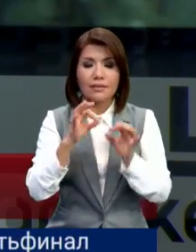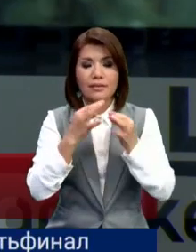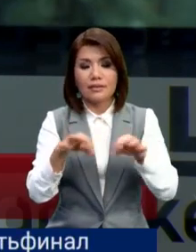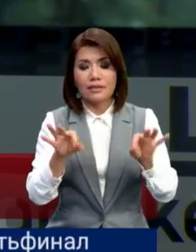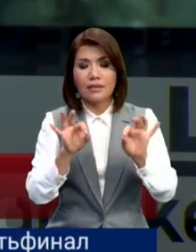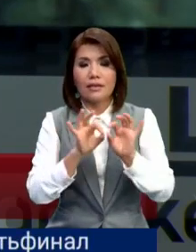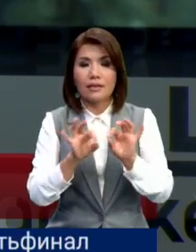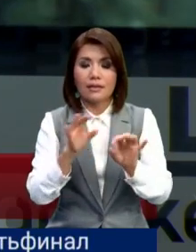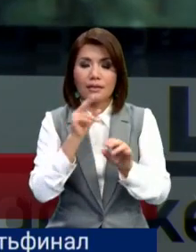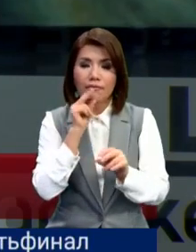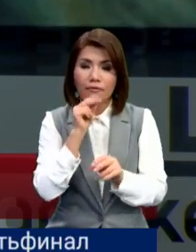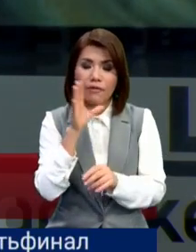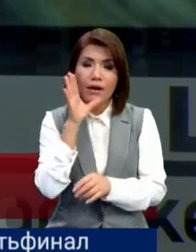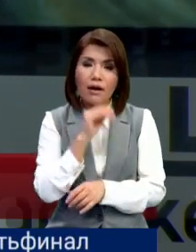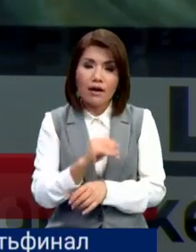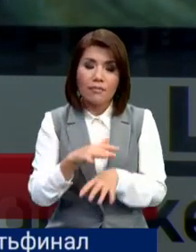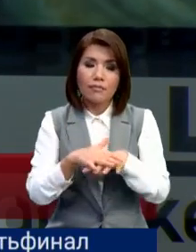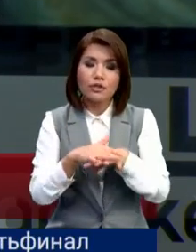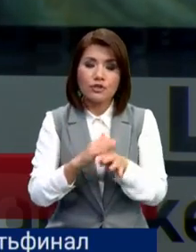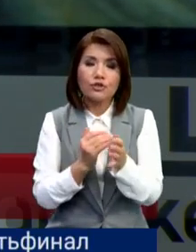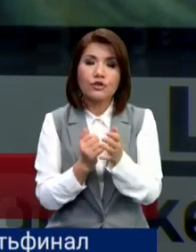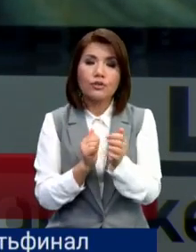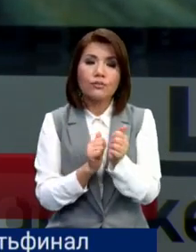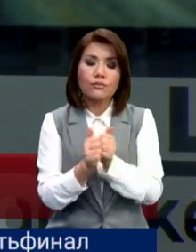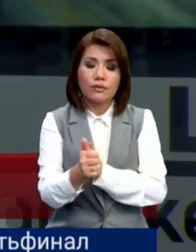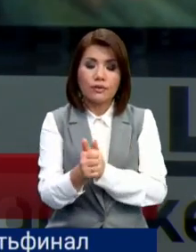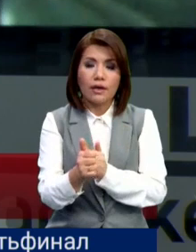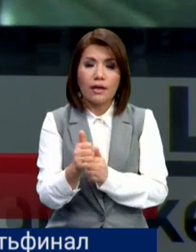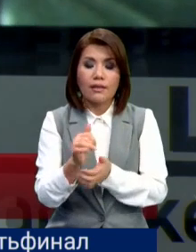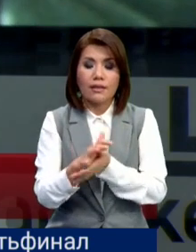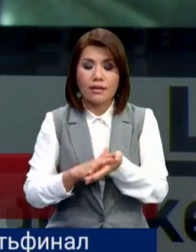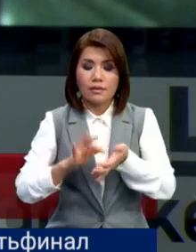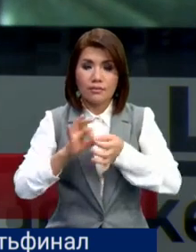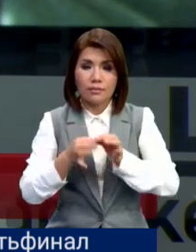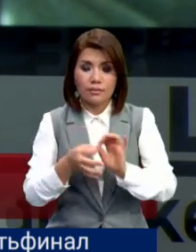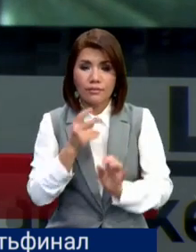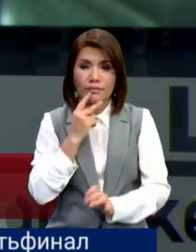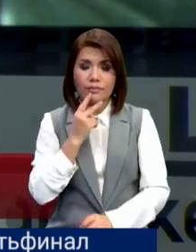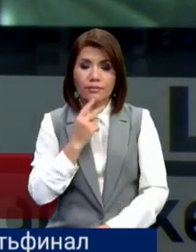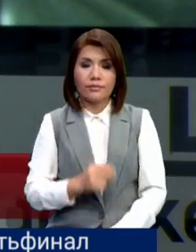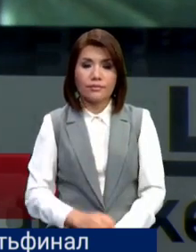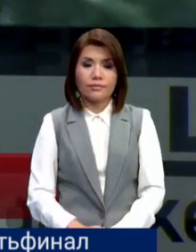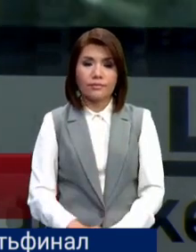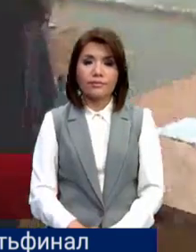Мемлекет басшысының есімін еленген оқушылармен әріптесім Тойгүл Нұржанқызы кездесіп қайтты.